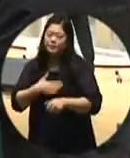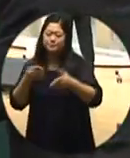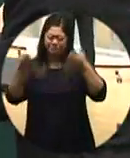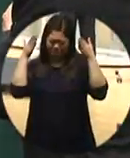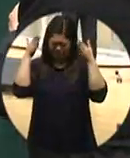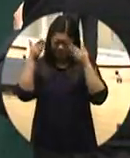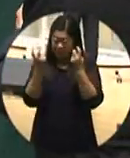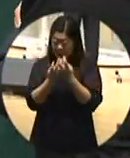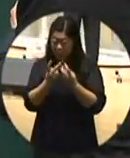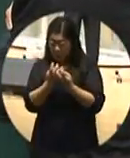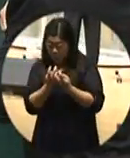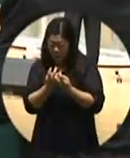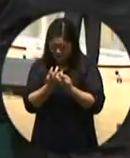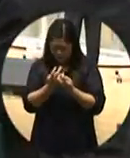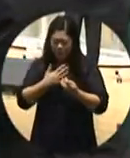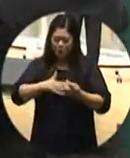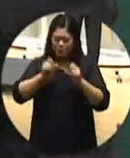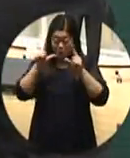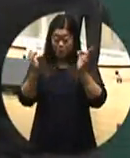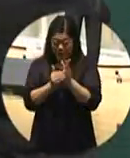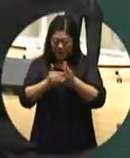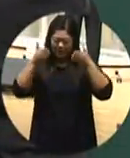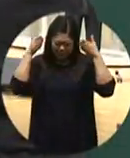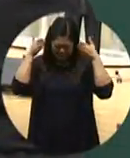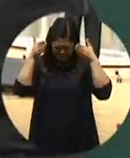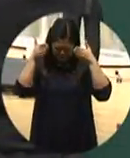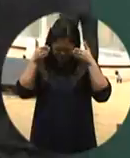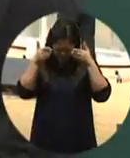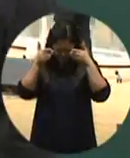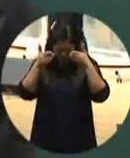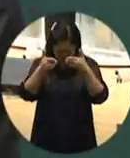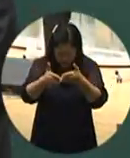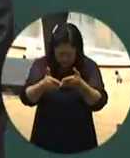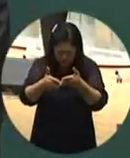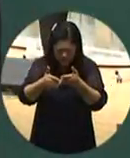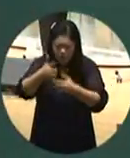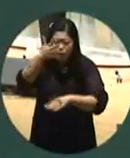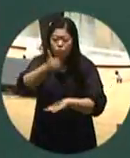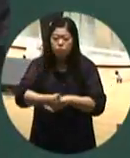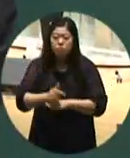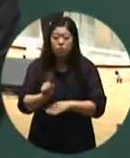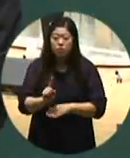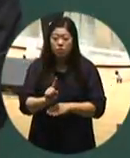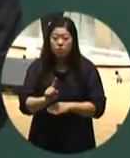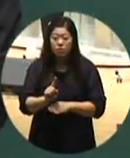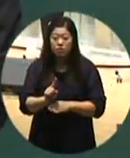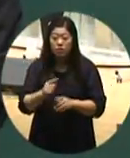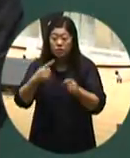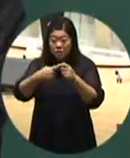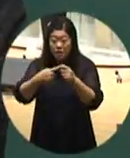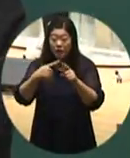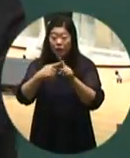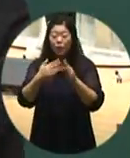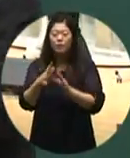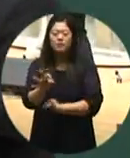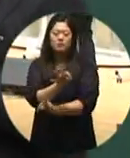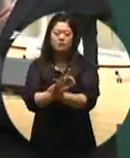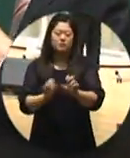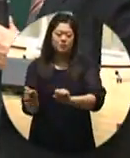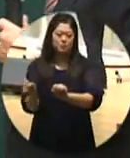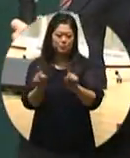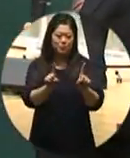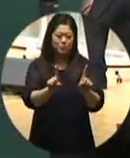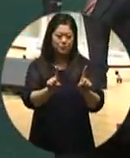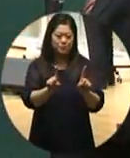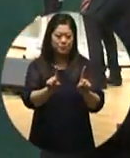a result for that. 하나님이 가장 먼저 교회에 경제의 축복을 내리기 시작합니다. For the first, at the very beginning, God will bless